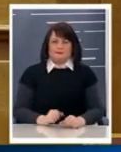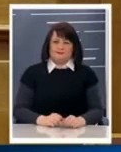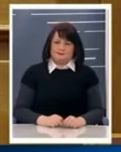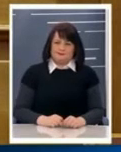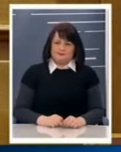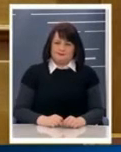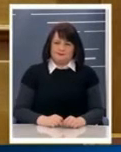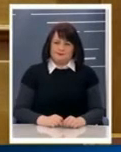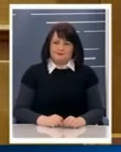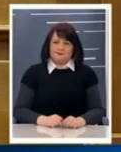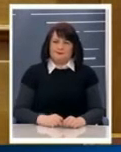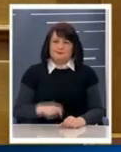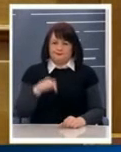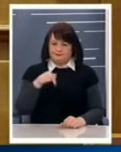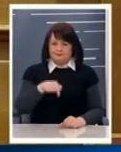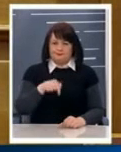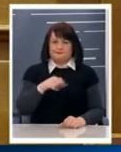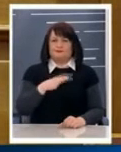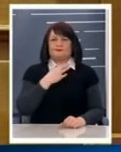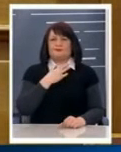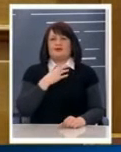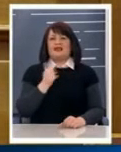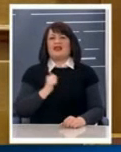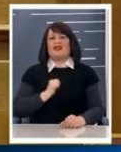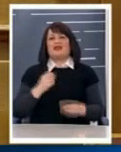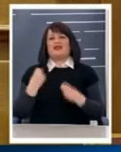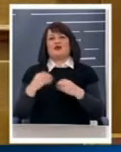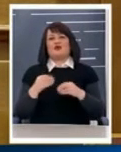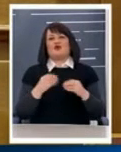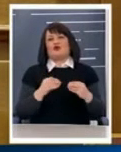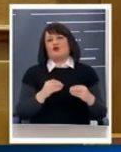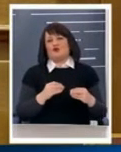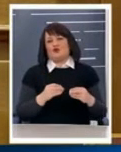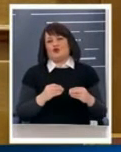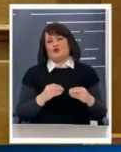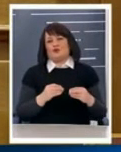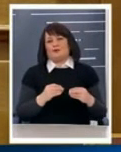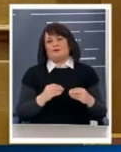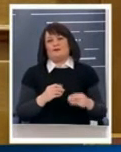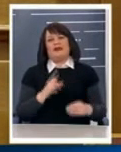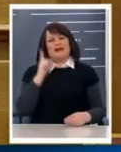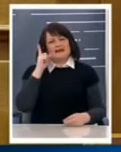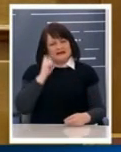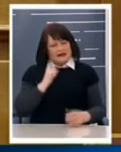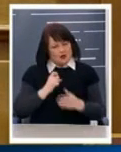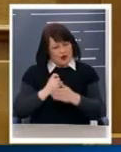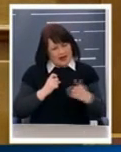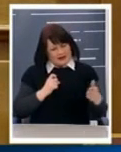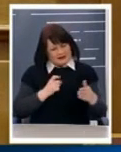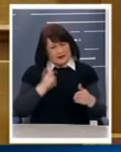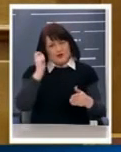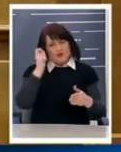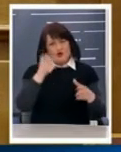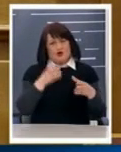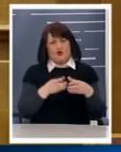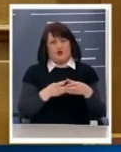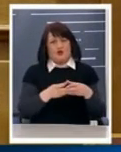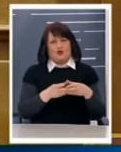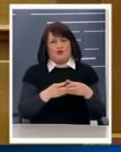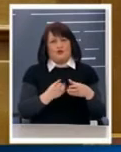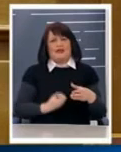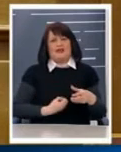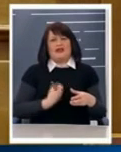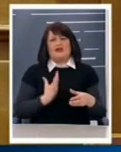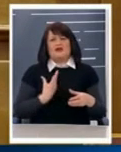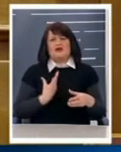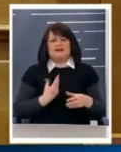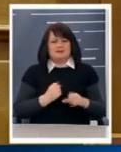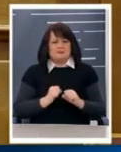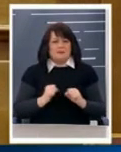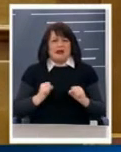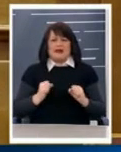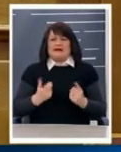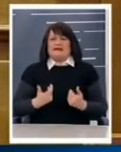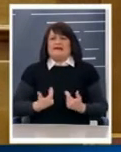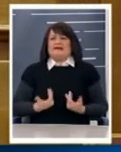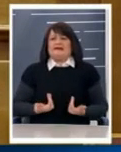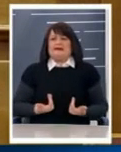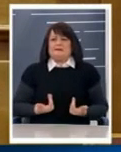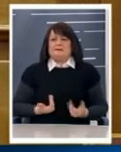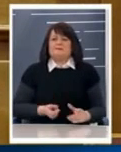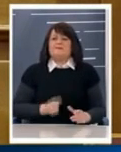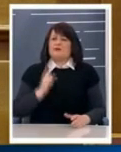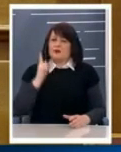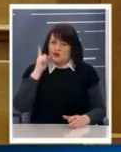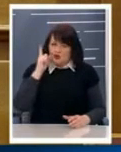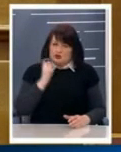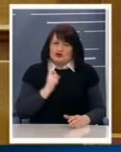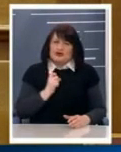σε εποχή που χρειάζονται ιδιωτικοποιήσεις. Ξέρω ότι είστε κόμμα της αριστεράς και θα αισθάνεστε απονευρωμένοι. Θα είναι